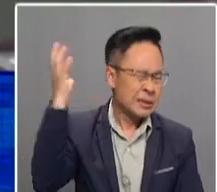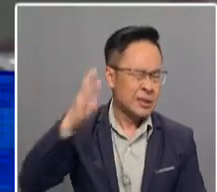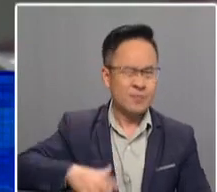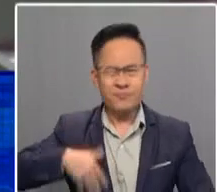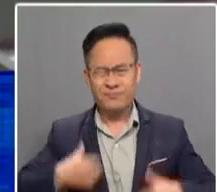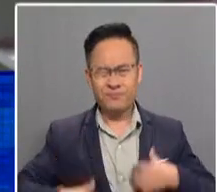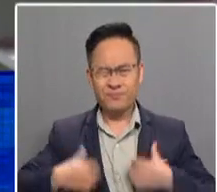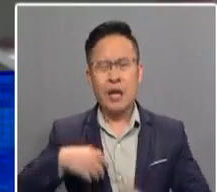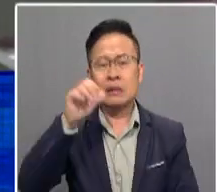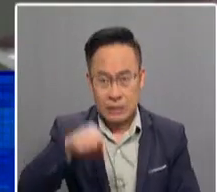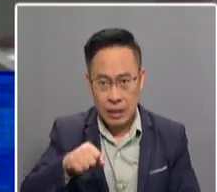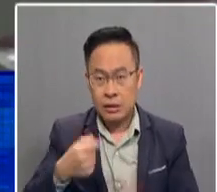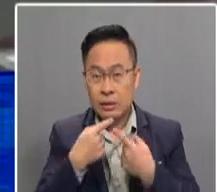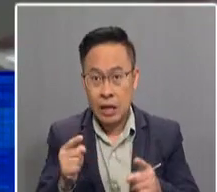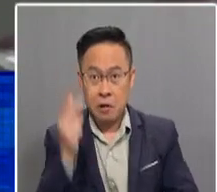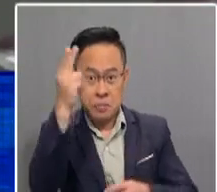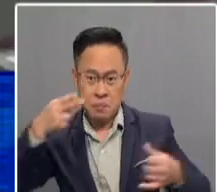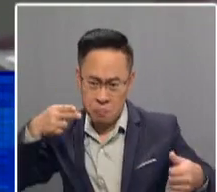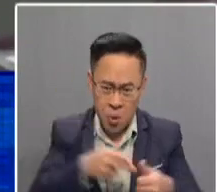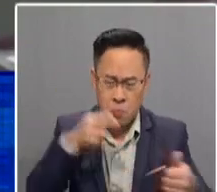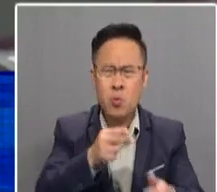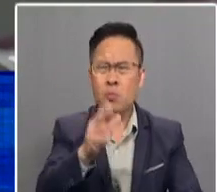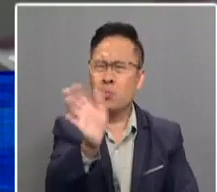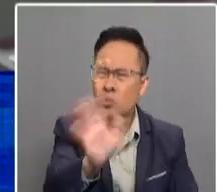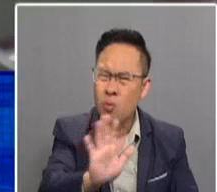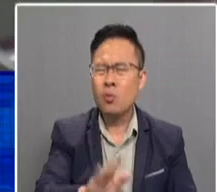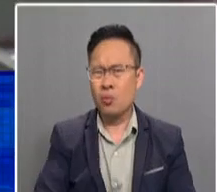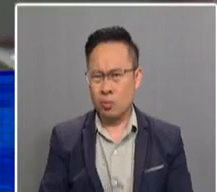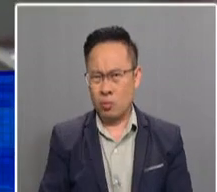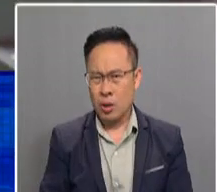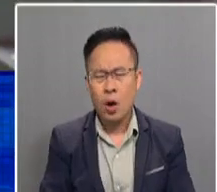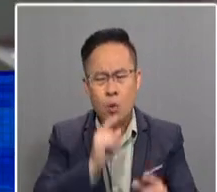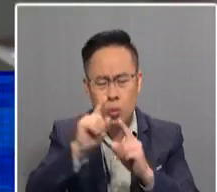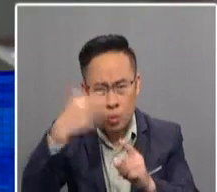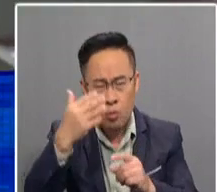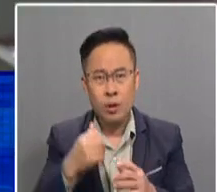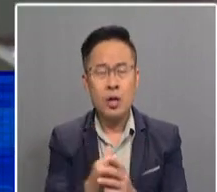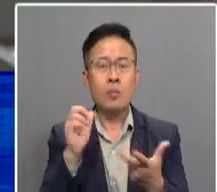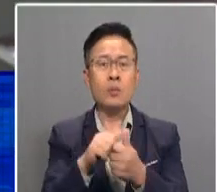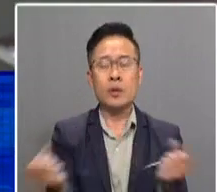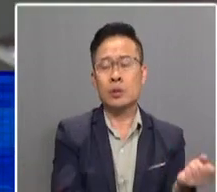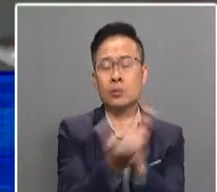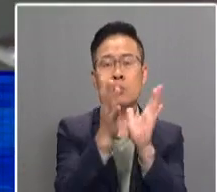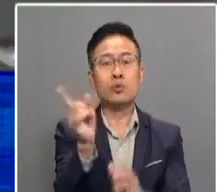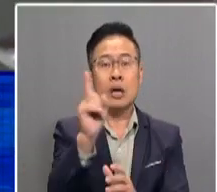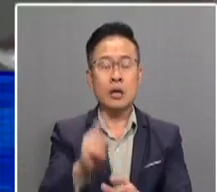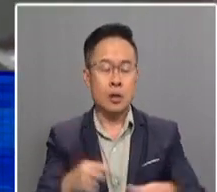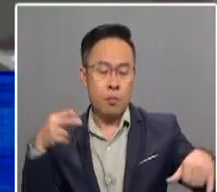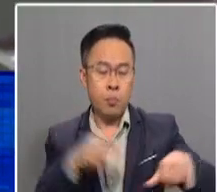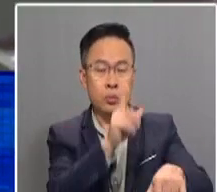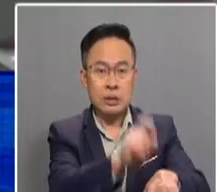องใช้ปืนไปยิงเจ้าของจนเสียชีวิตแต่มันเกินกว่าเหตุหรือเปล่านะฮะแล้วตัวเองทำไปแบบนี้สุดท้ายคำตอบคืออะไร